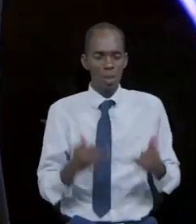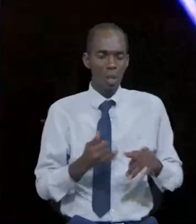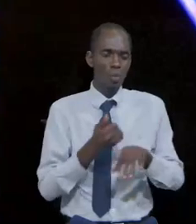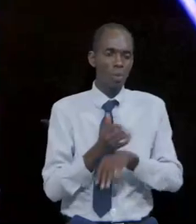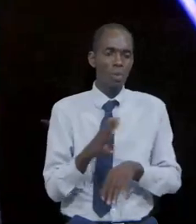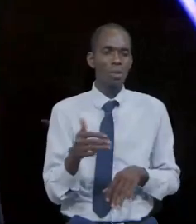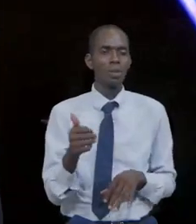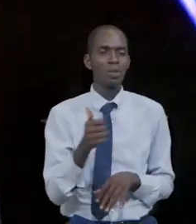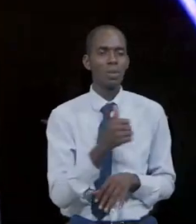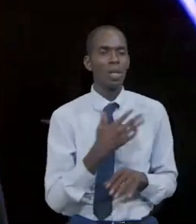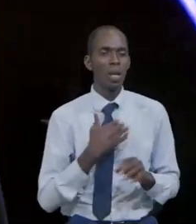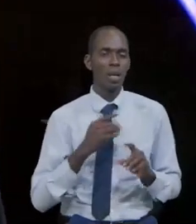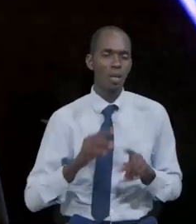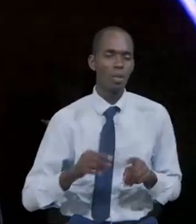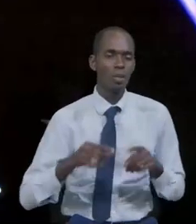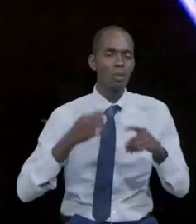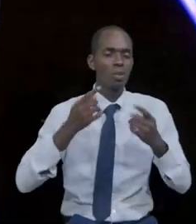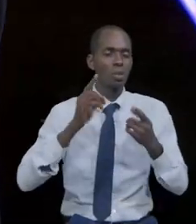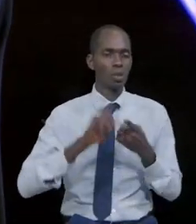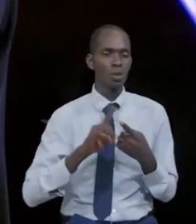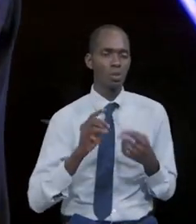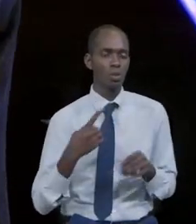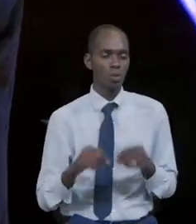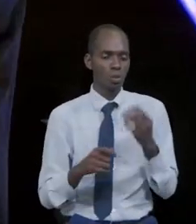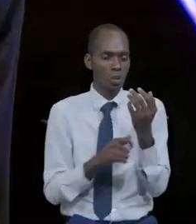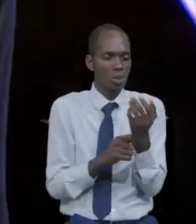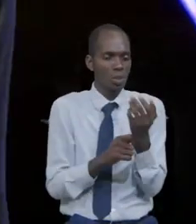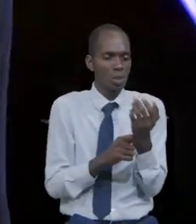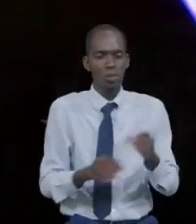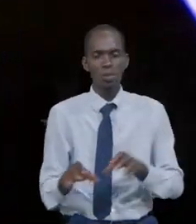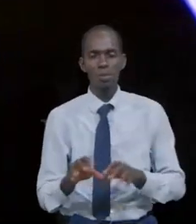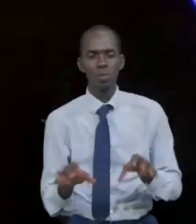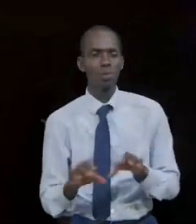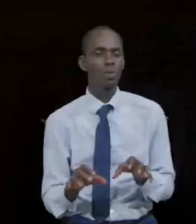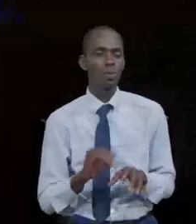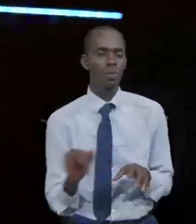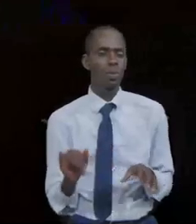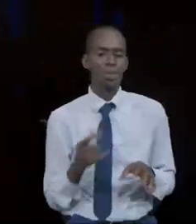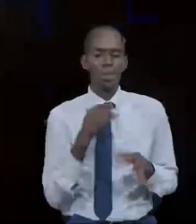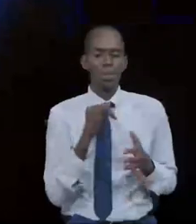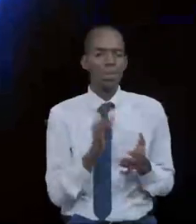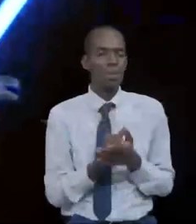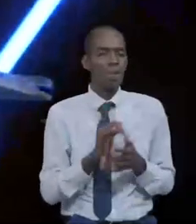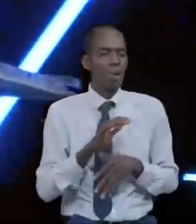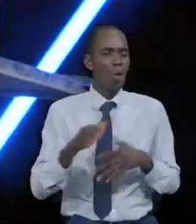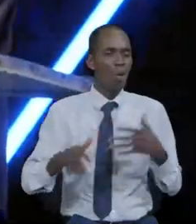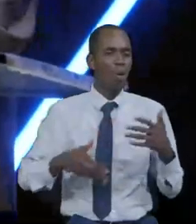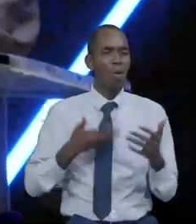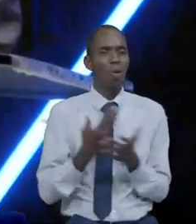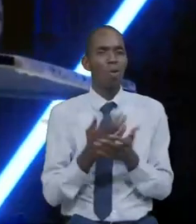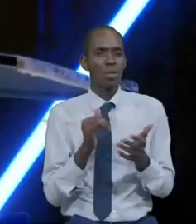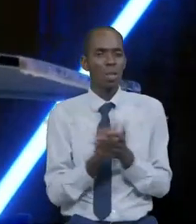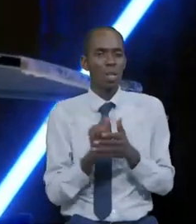se souillent et se plongent dans des actes charnels Et tous ces gens, ces efféminés,